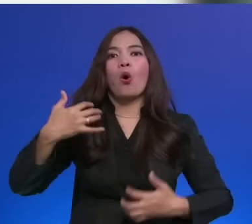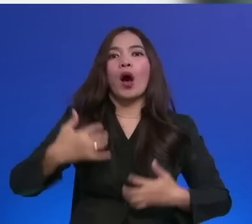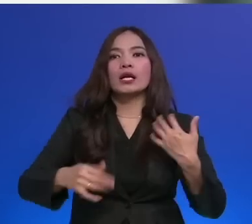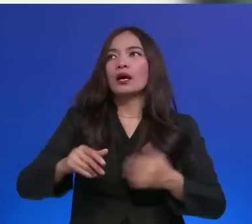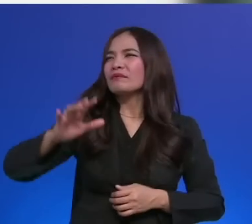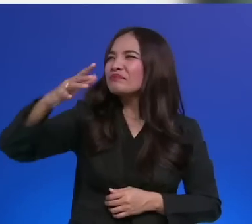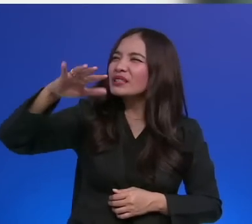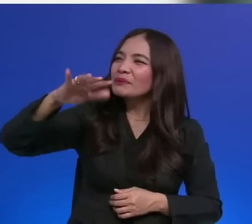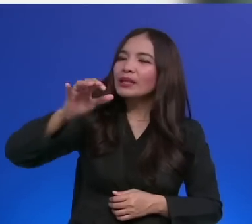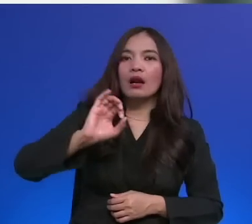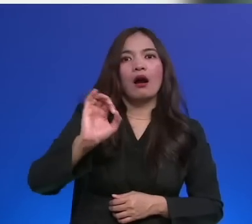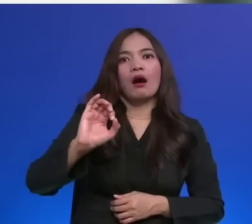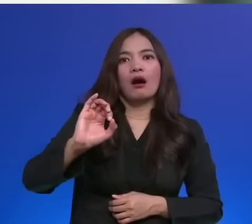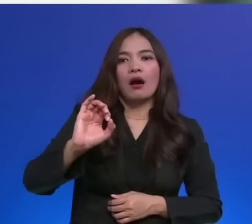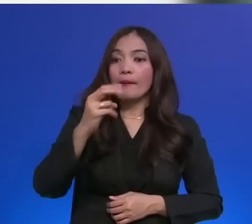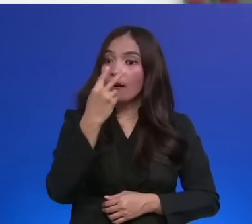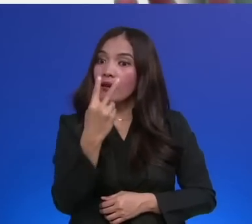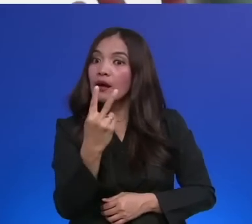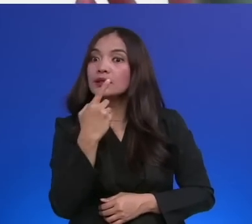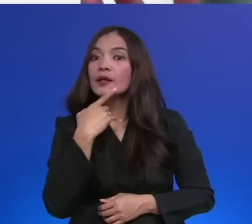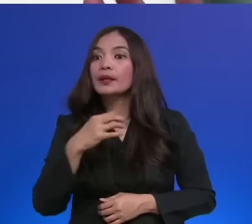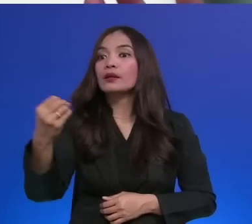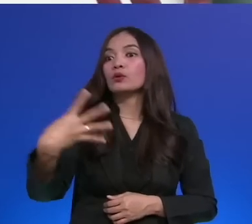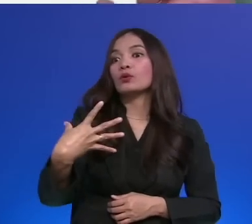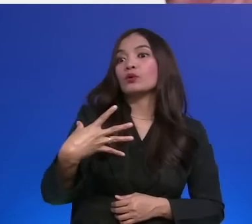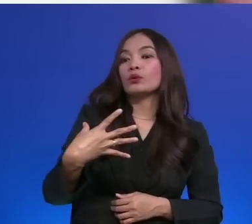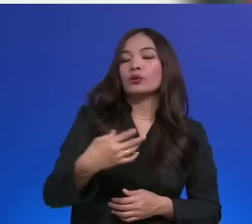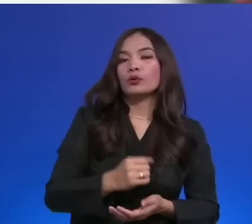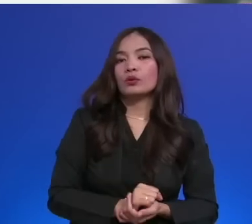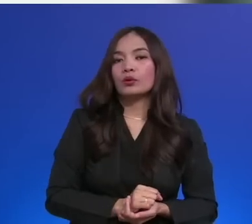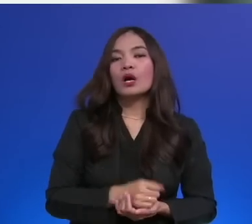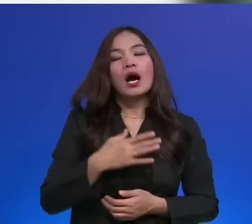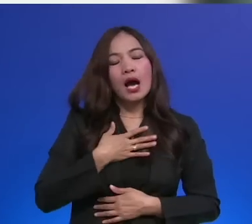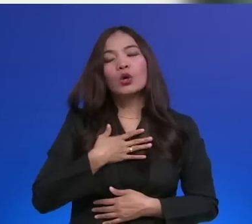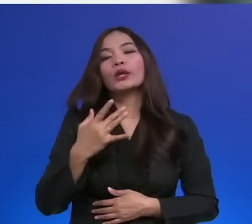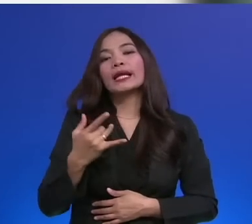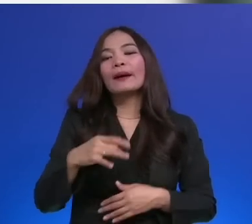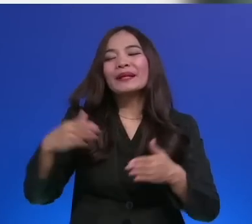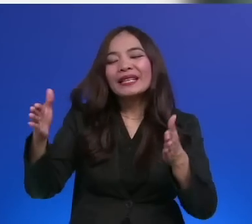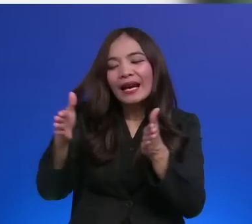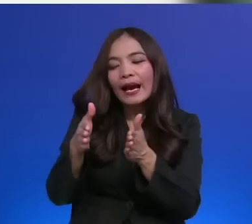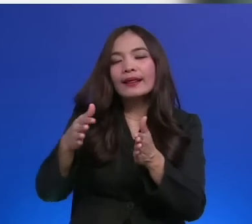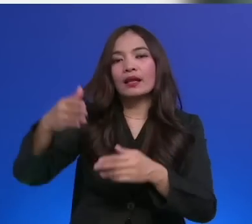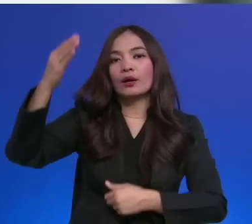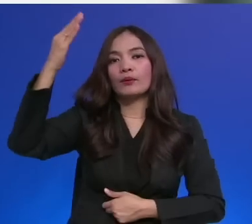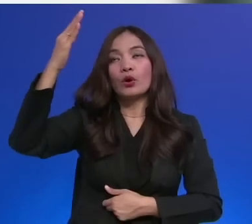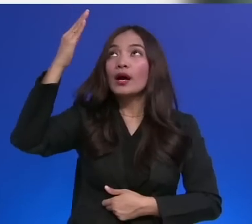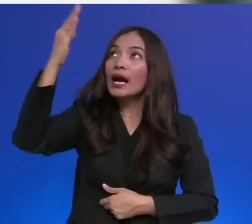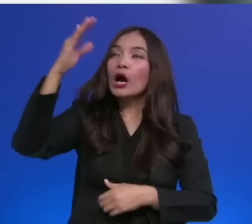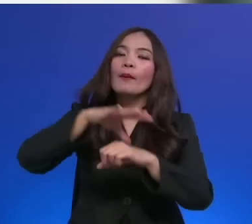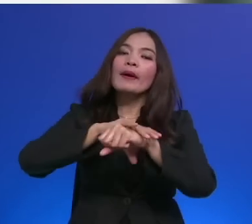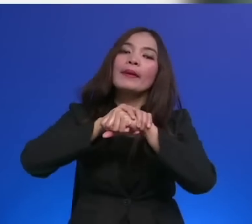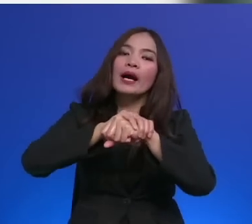menganalisa masalah, tanpa merespon dulu, aku tetap di dekatmu. Engkau memegang